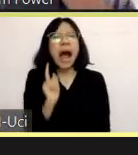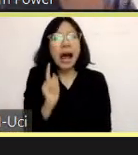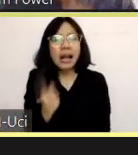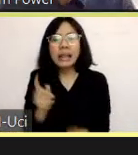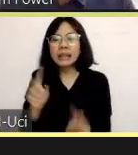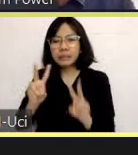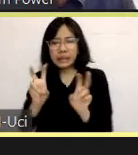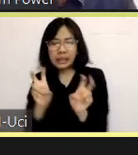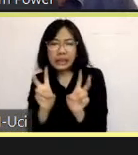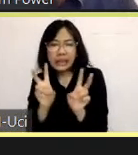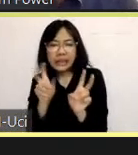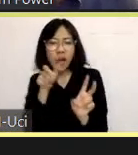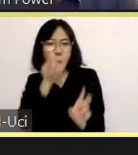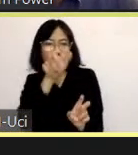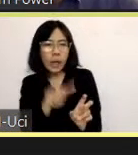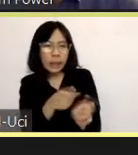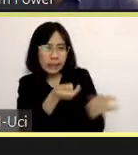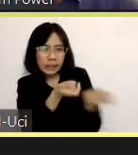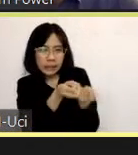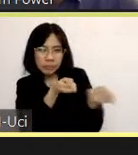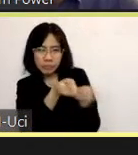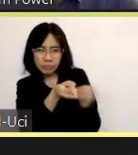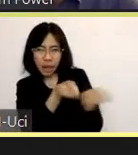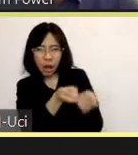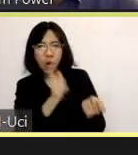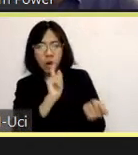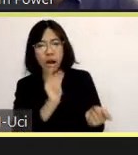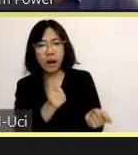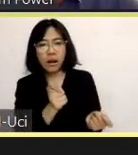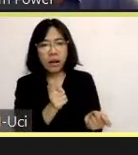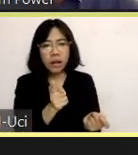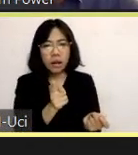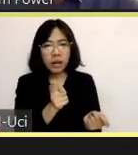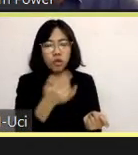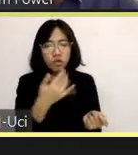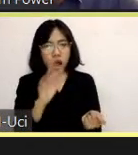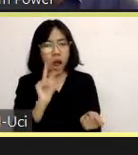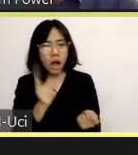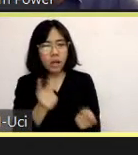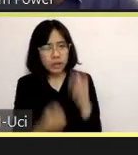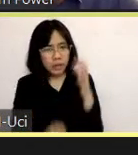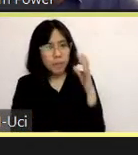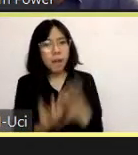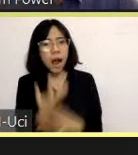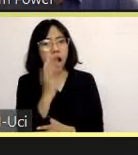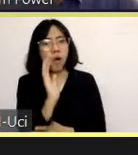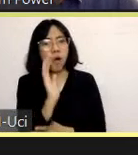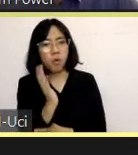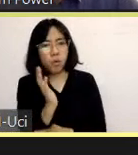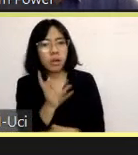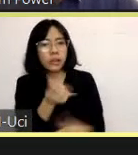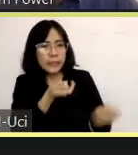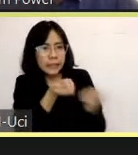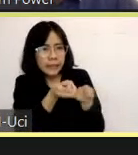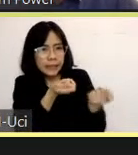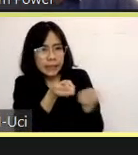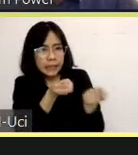propaganda komputasi itu merupakan sudah dideploy atau sudah dijalankan.